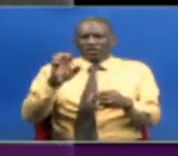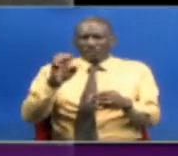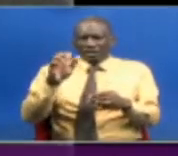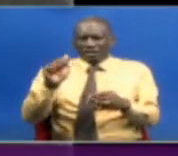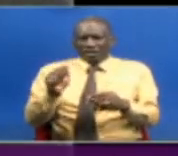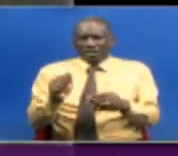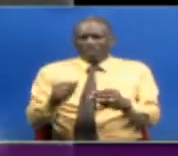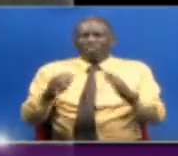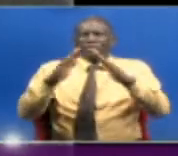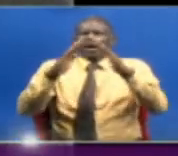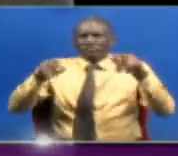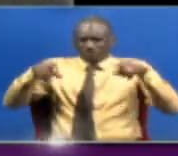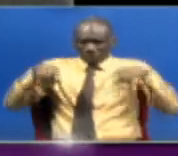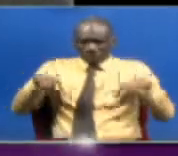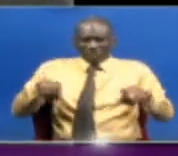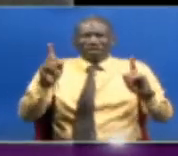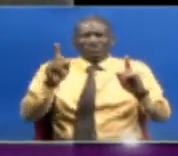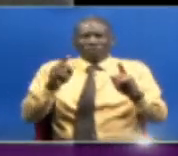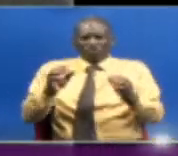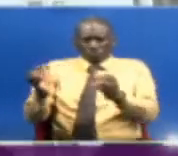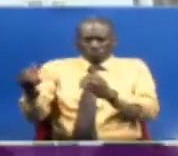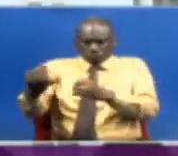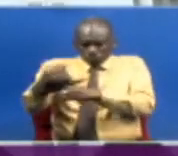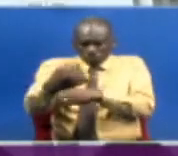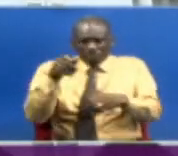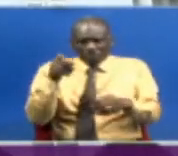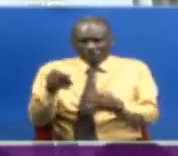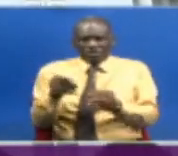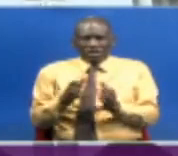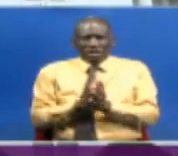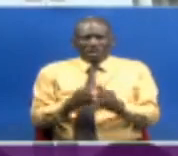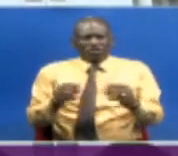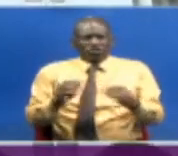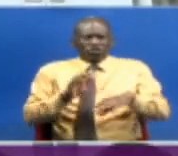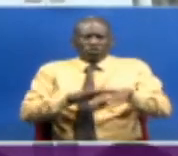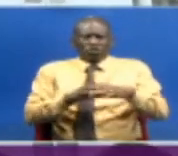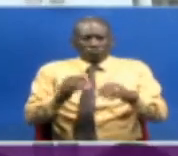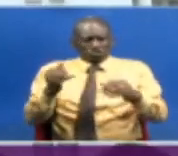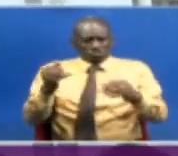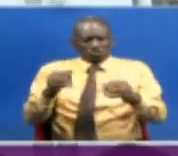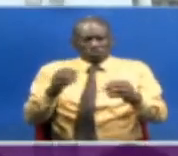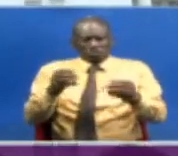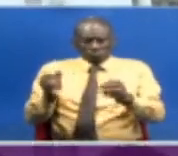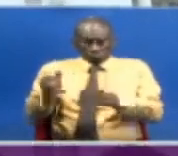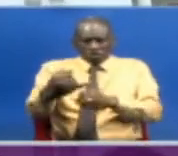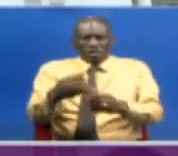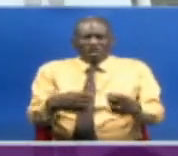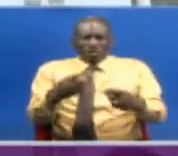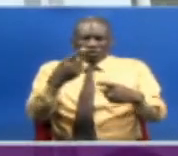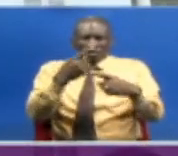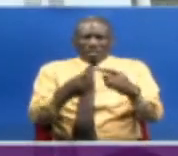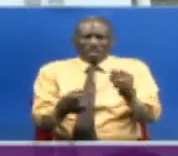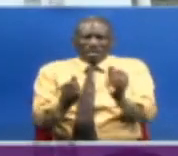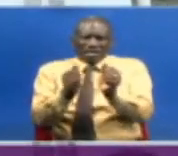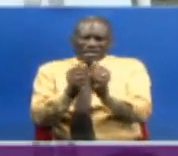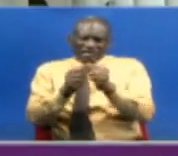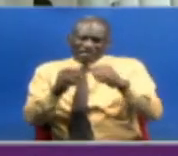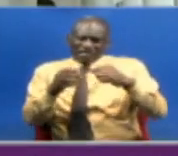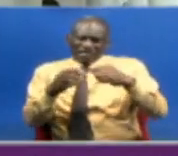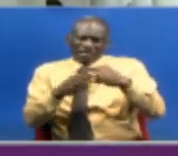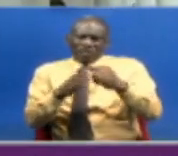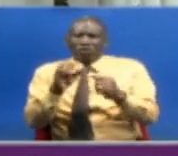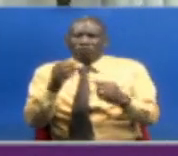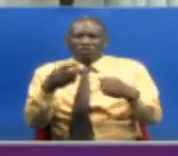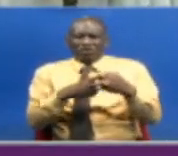jengo lenyewe likiwa la aina yake na madoido ya kufana. Ulikuwa ni mwaka wa 1907.